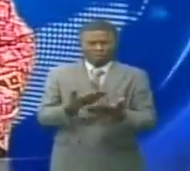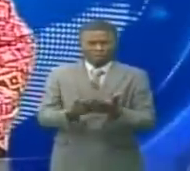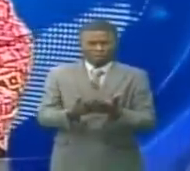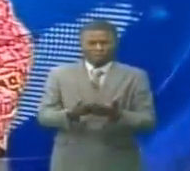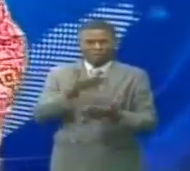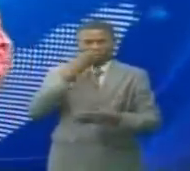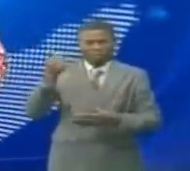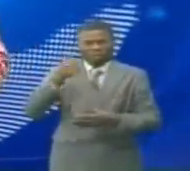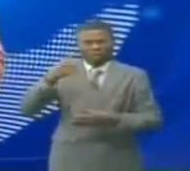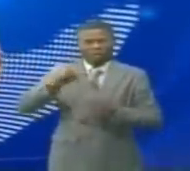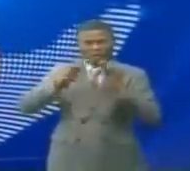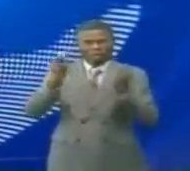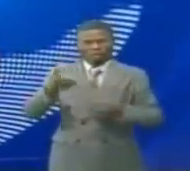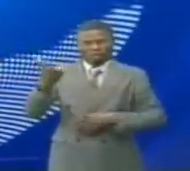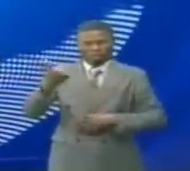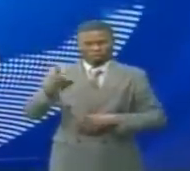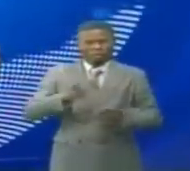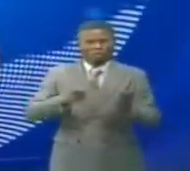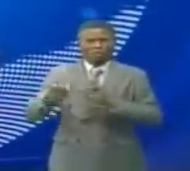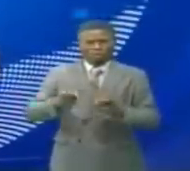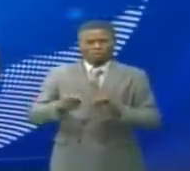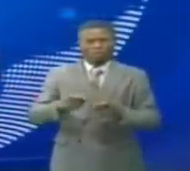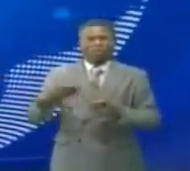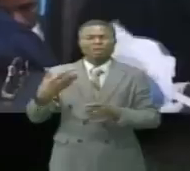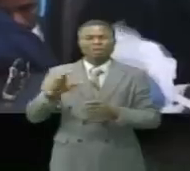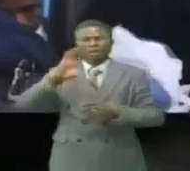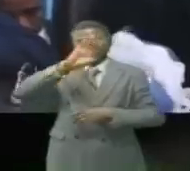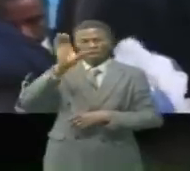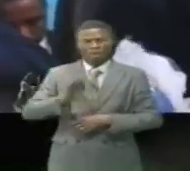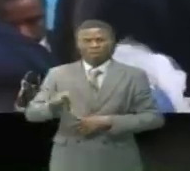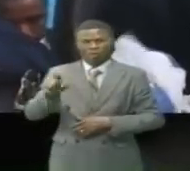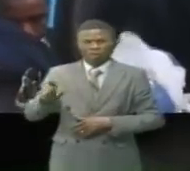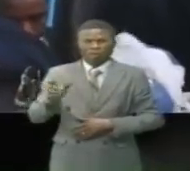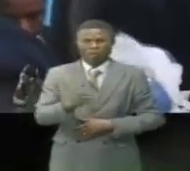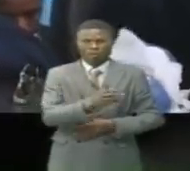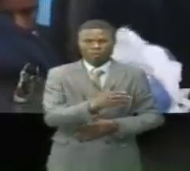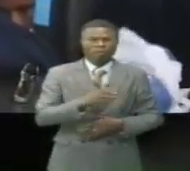sa politique de gestion collective.